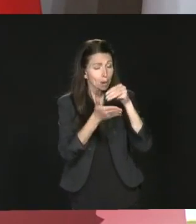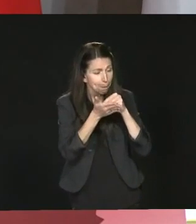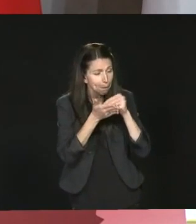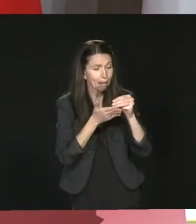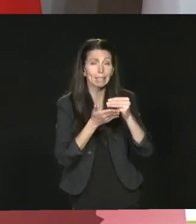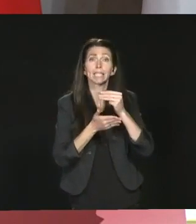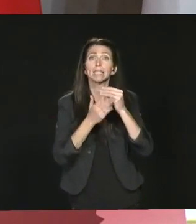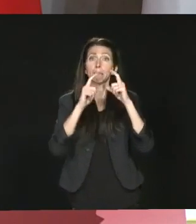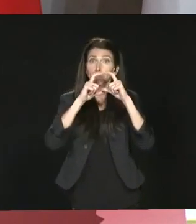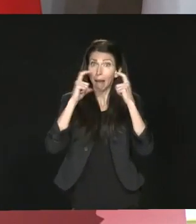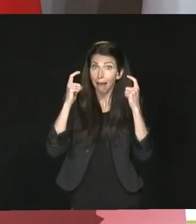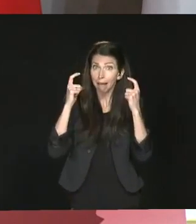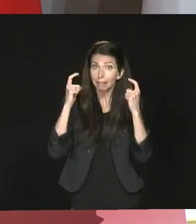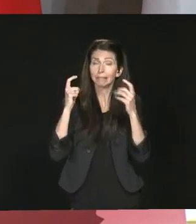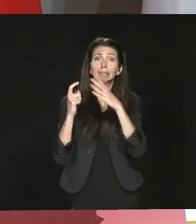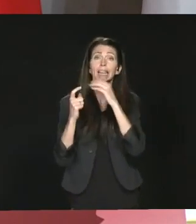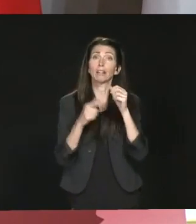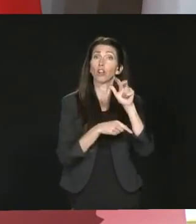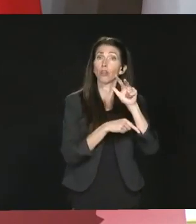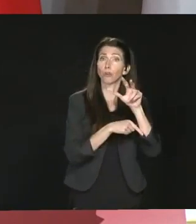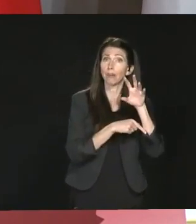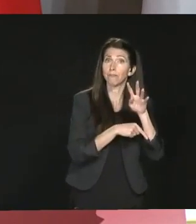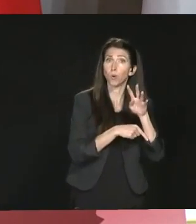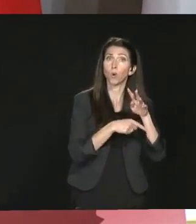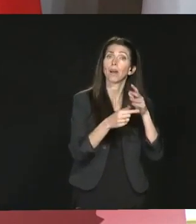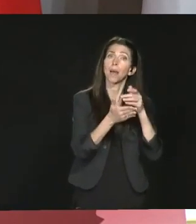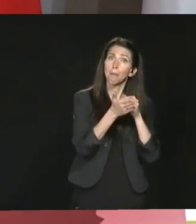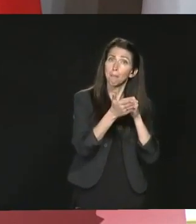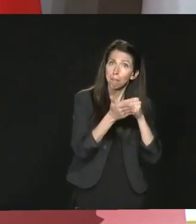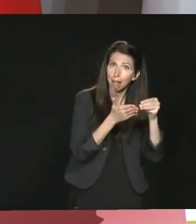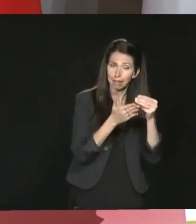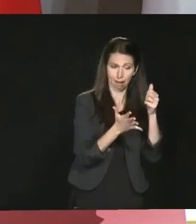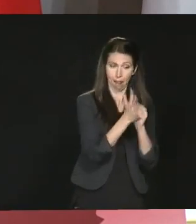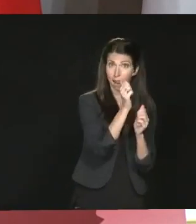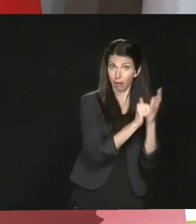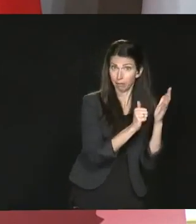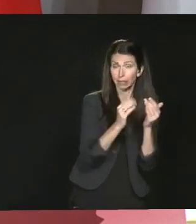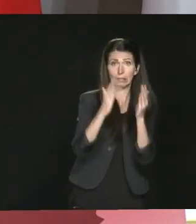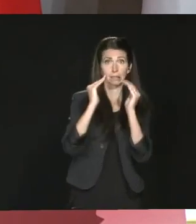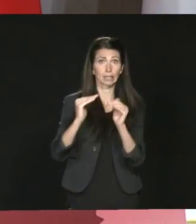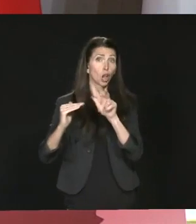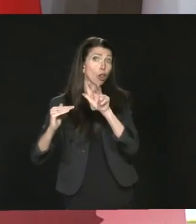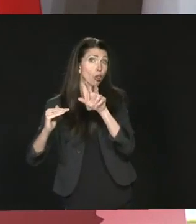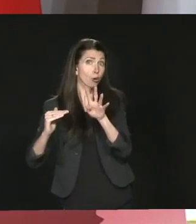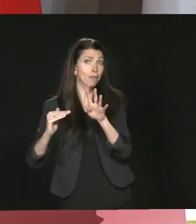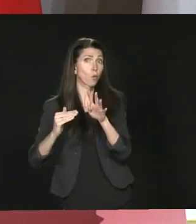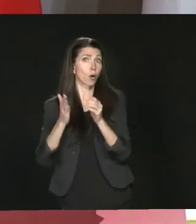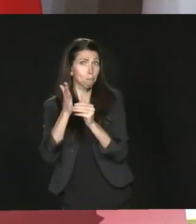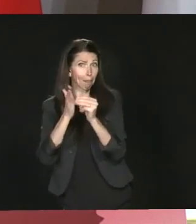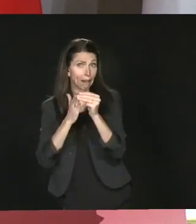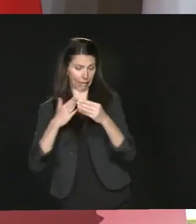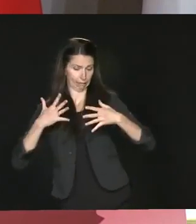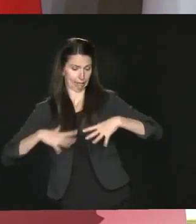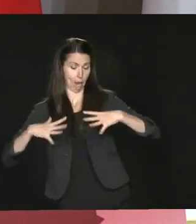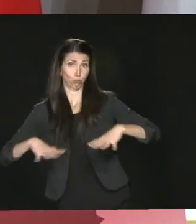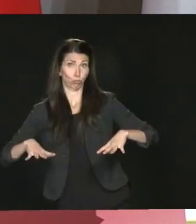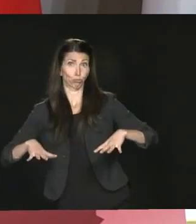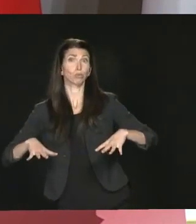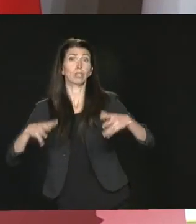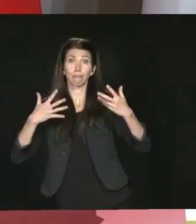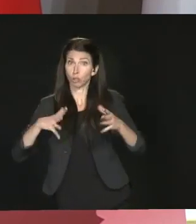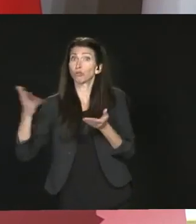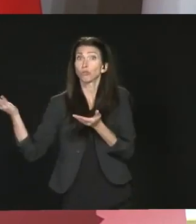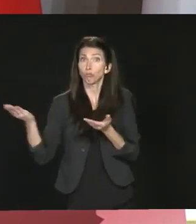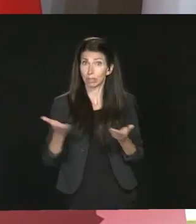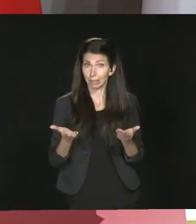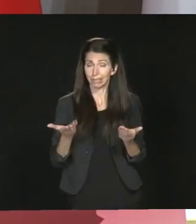et presque 4 millions de blouses. In addition, approximately 160 ventilators have been